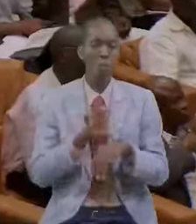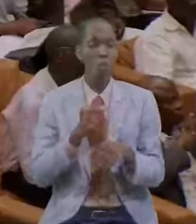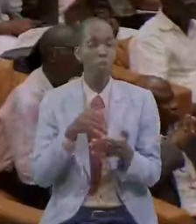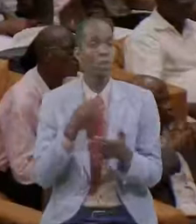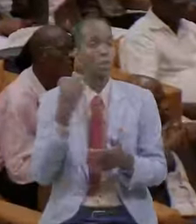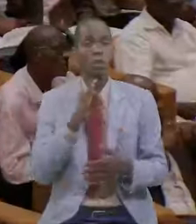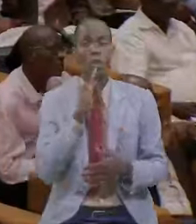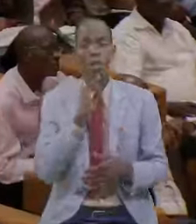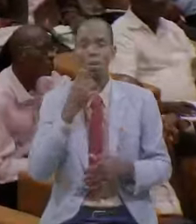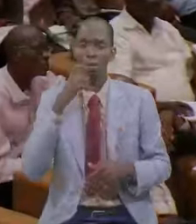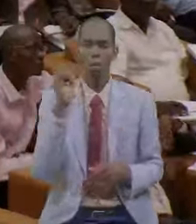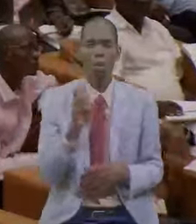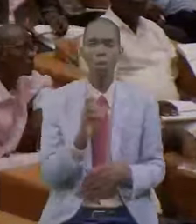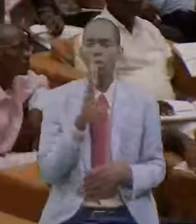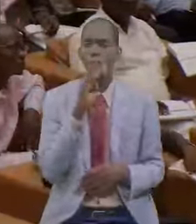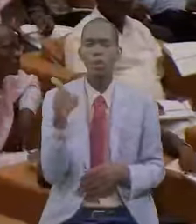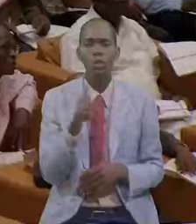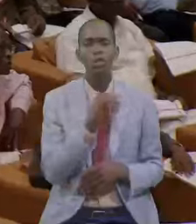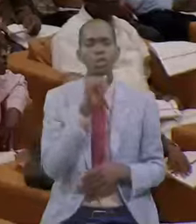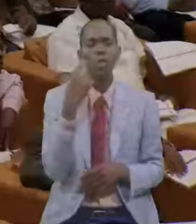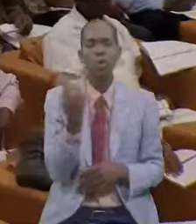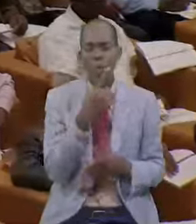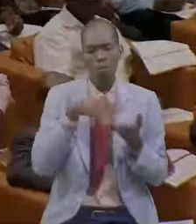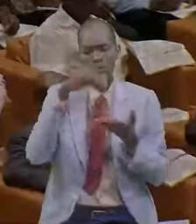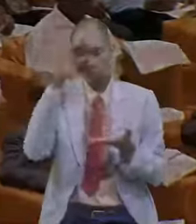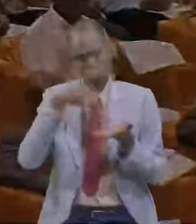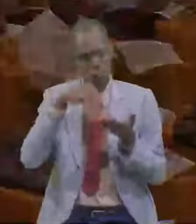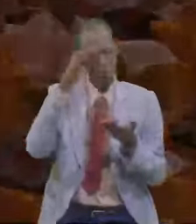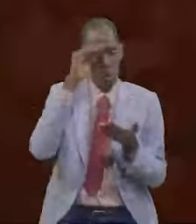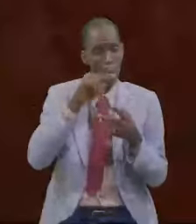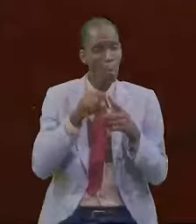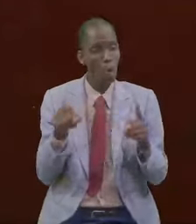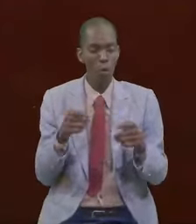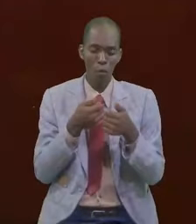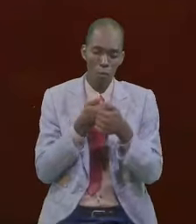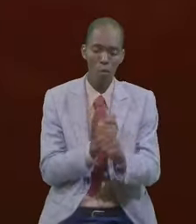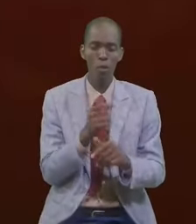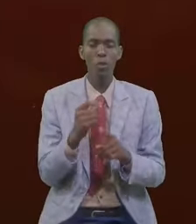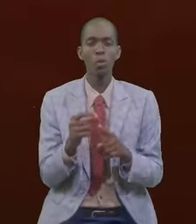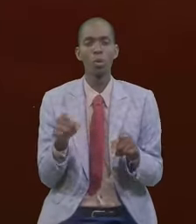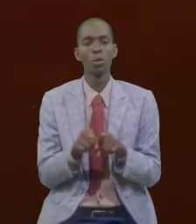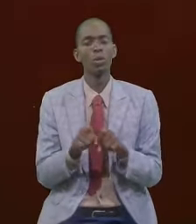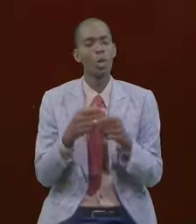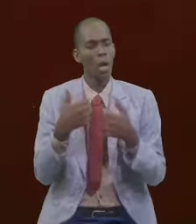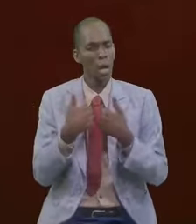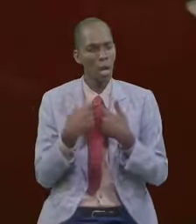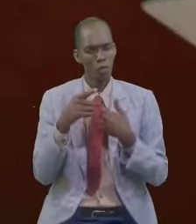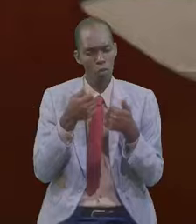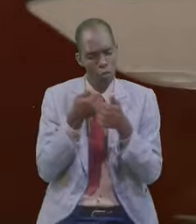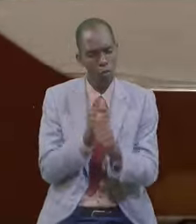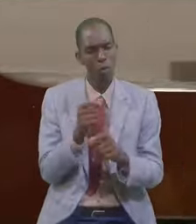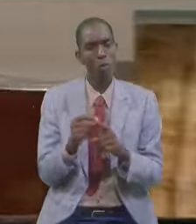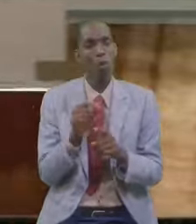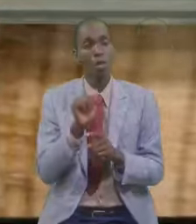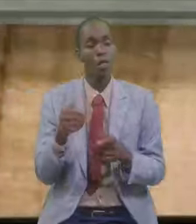commandement. Ne vous bornez pas seulement à écouter la parole, mais mettez la parole en pratique. Avez-vous fait cela?